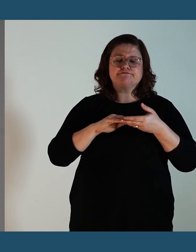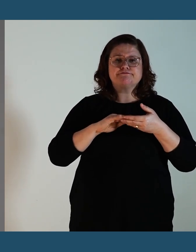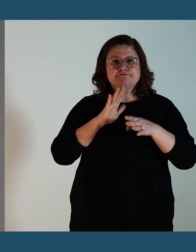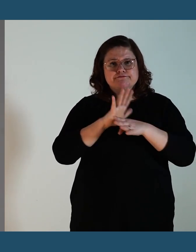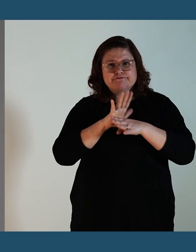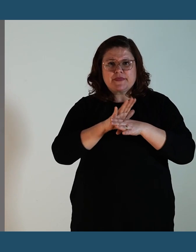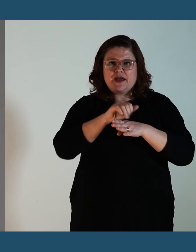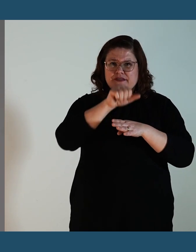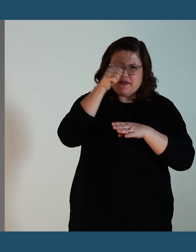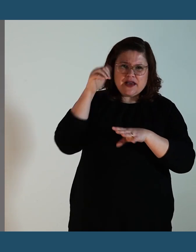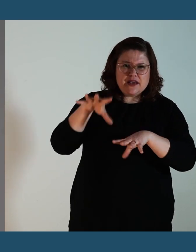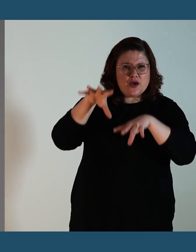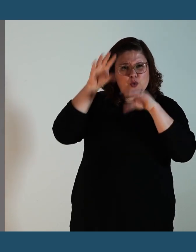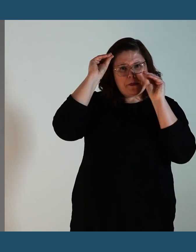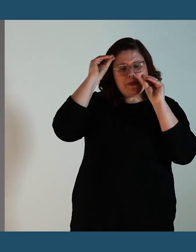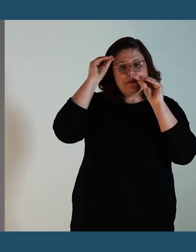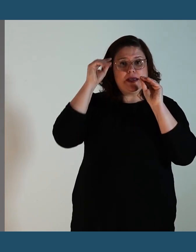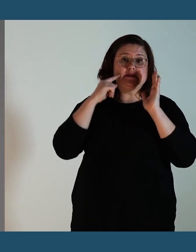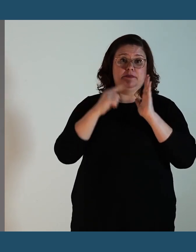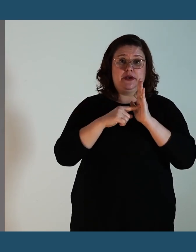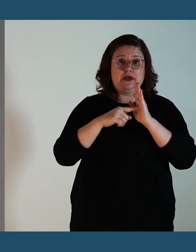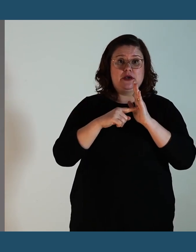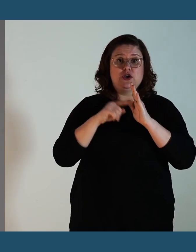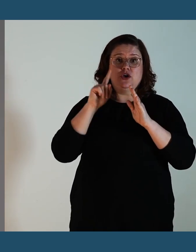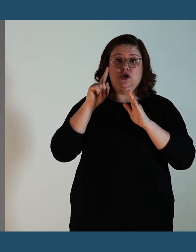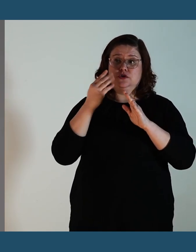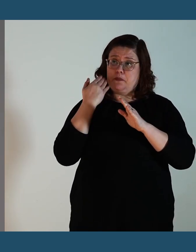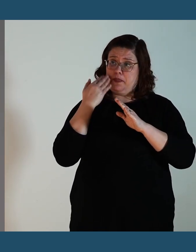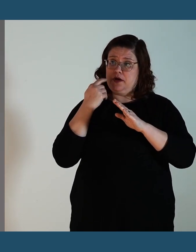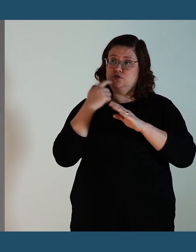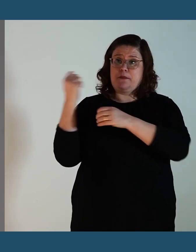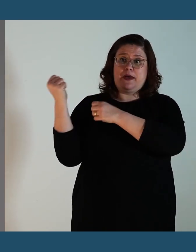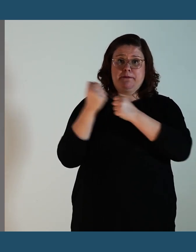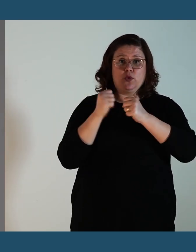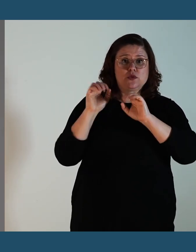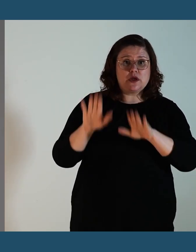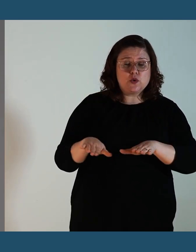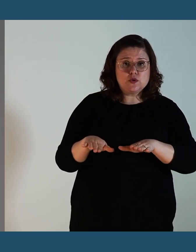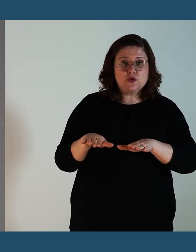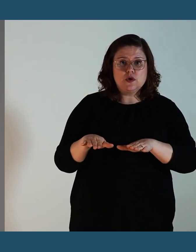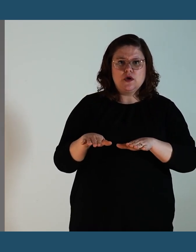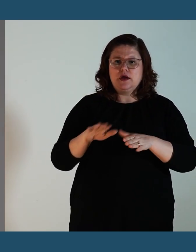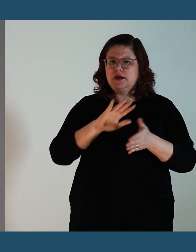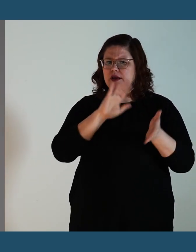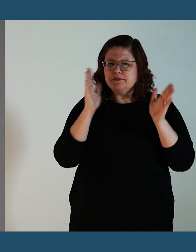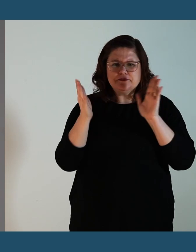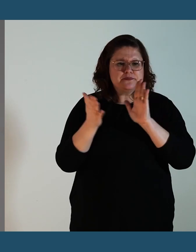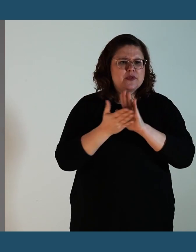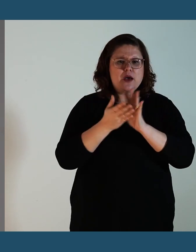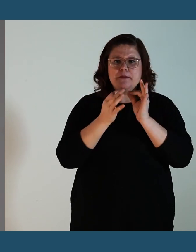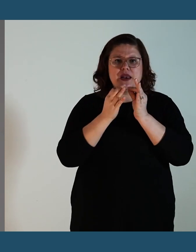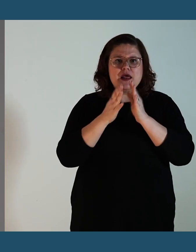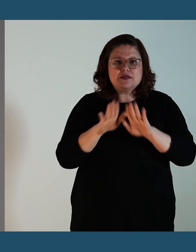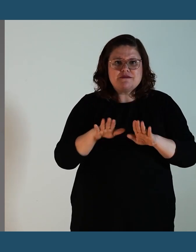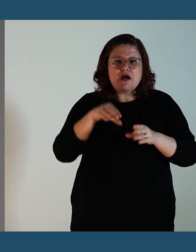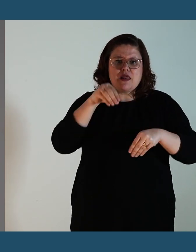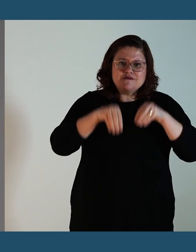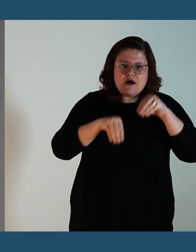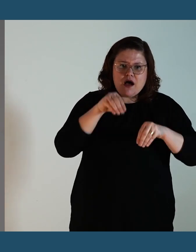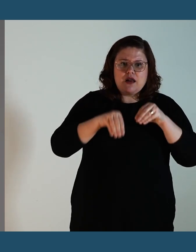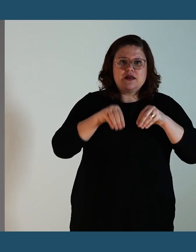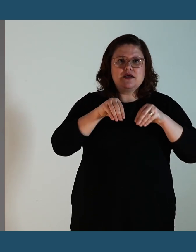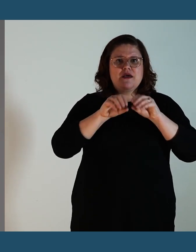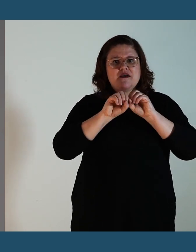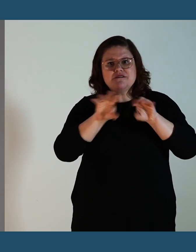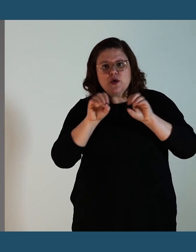hankalasti ymmärrettävissä ehkä tämä, varsinkin jos on ensimmäisen polven maahanmuuttaja, niin tämä tavallaan meillä koko se vaikuttamissysteemi ja